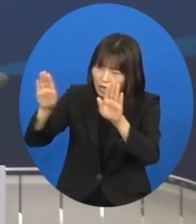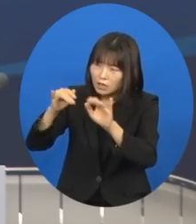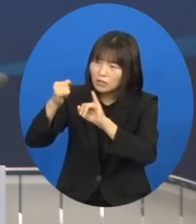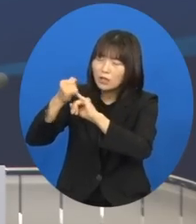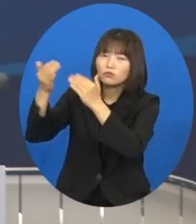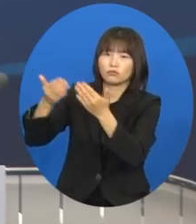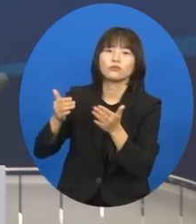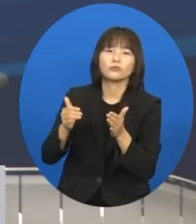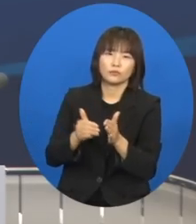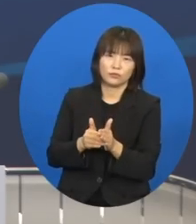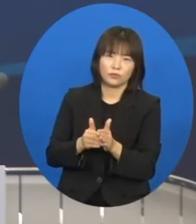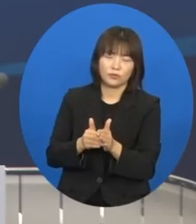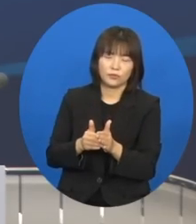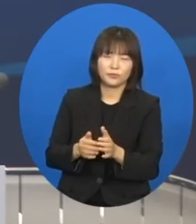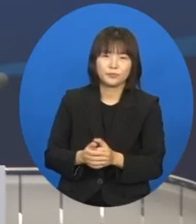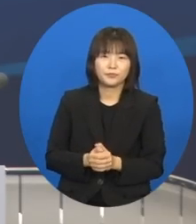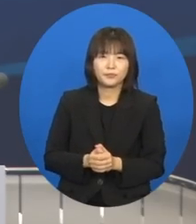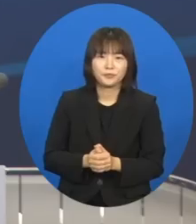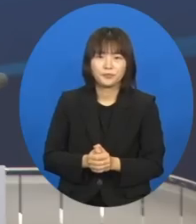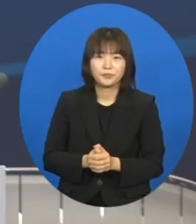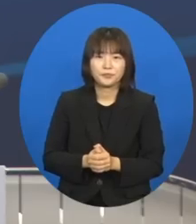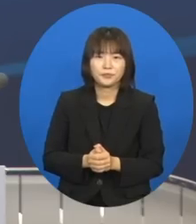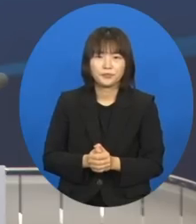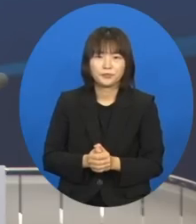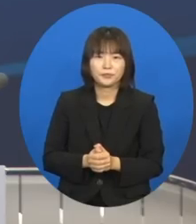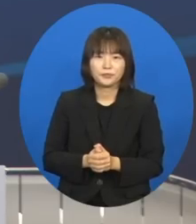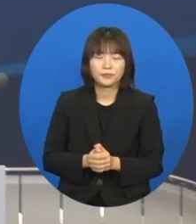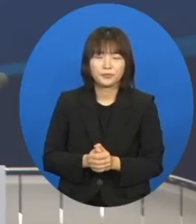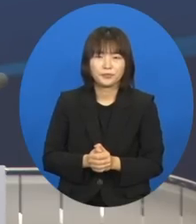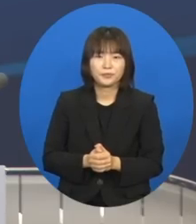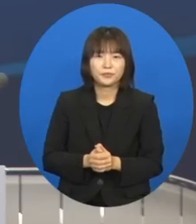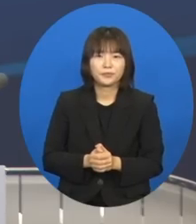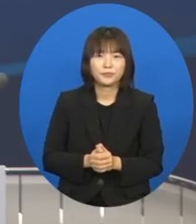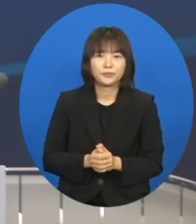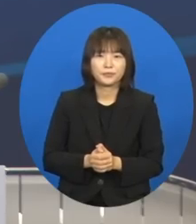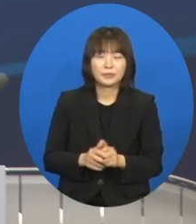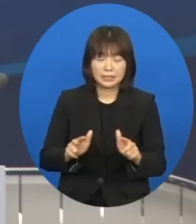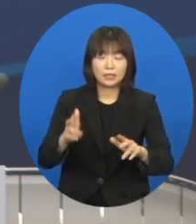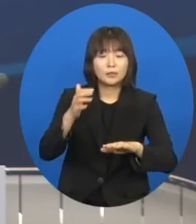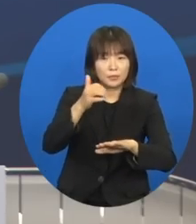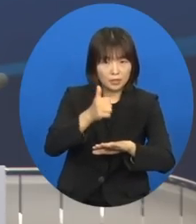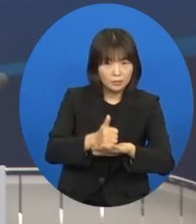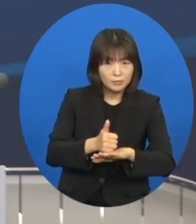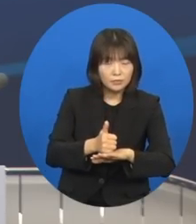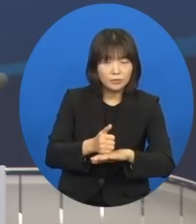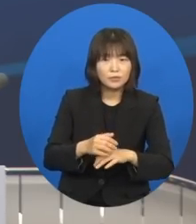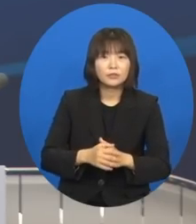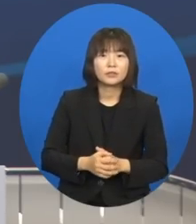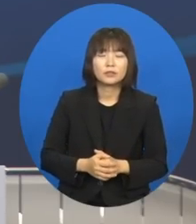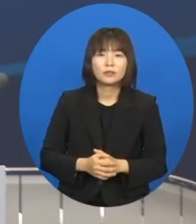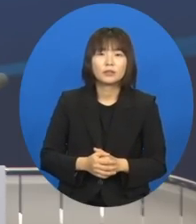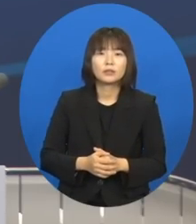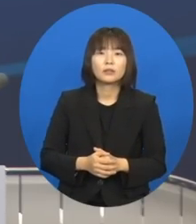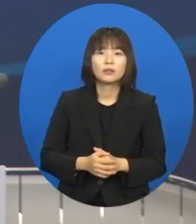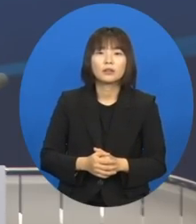계십니다. 여기 선한목자교회 이제 마무리하면서 교회가 폄하되는 이때